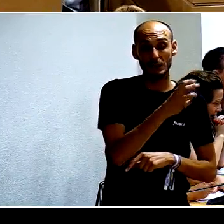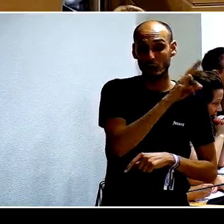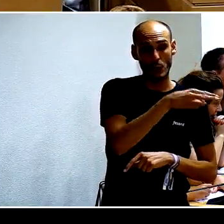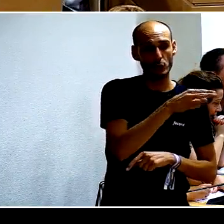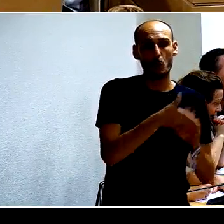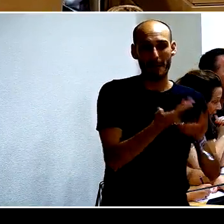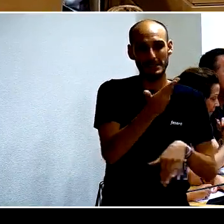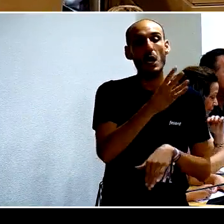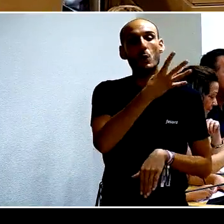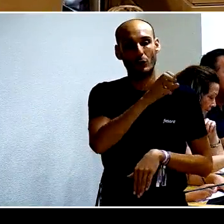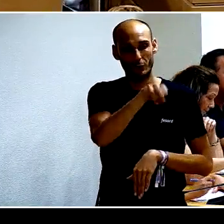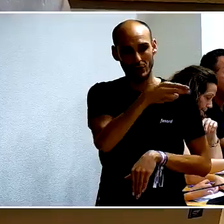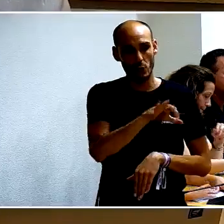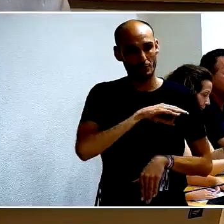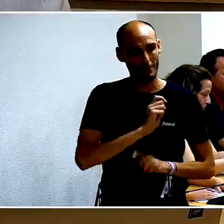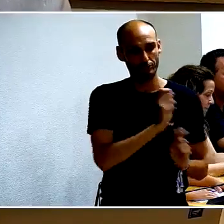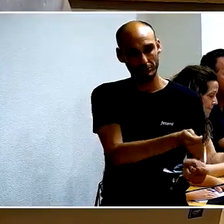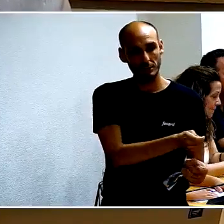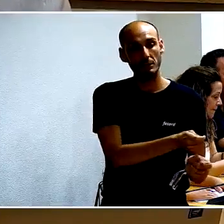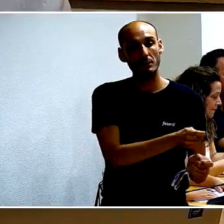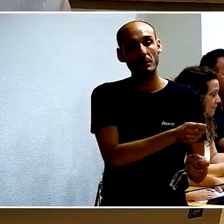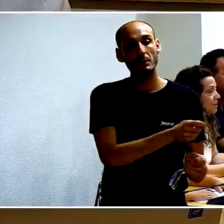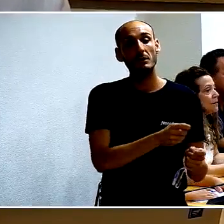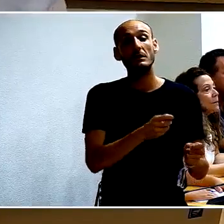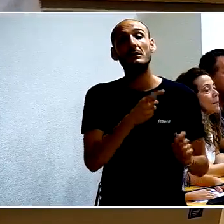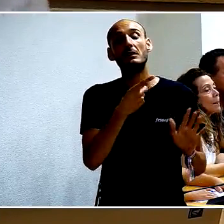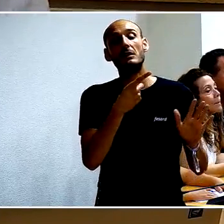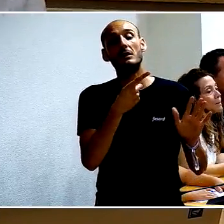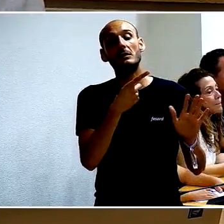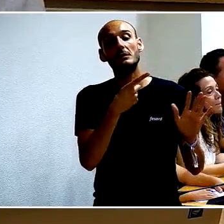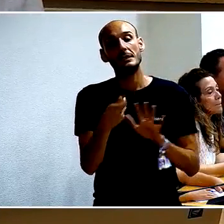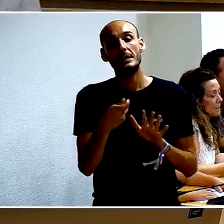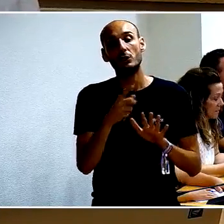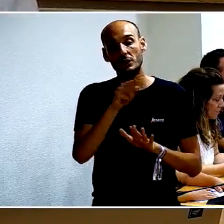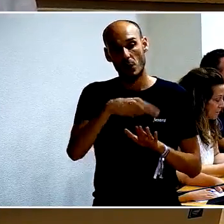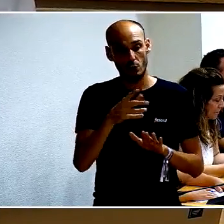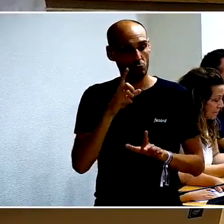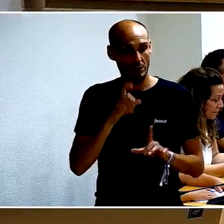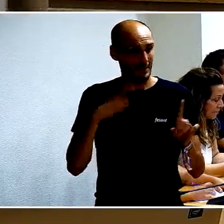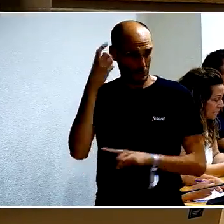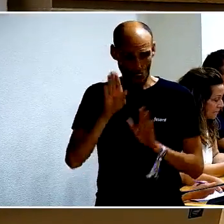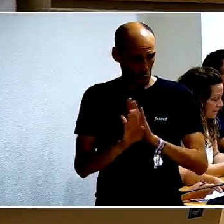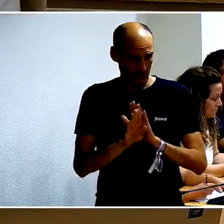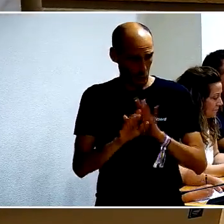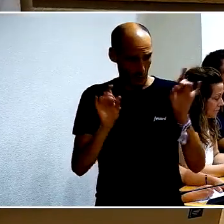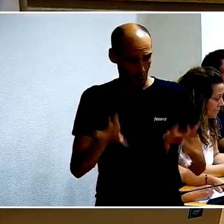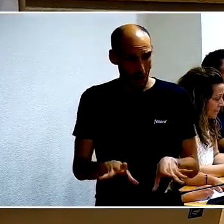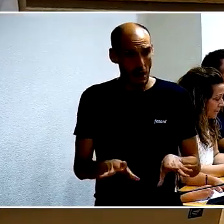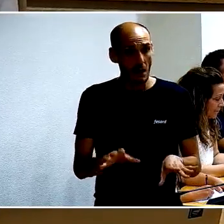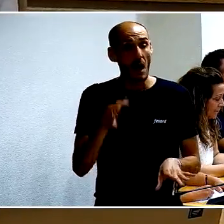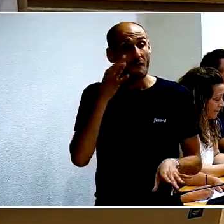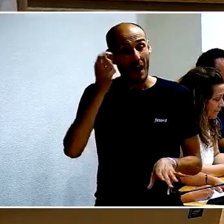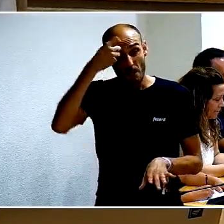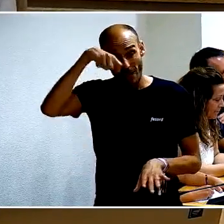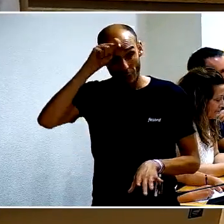la dotació del premi, hem mantingut de 600 euros per la categoria d'adult. En empadronats a Paiporta, el